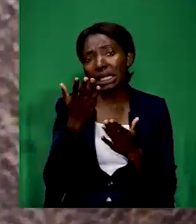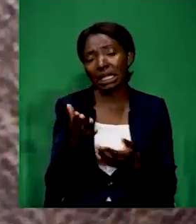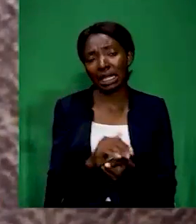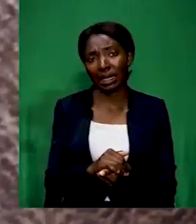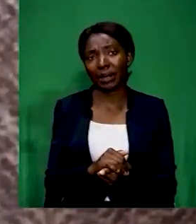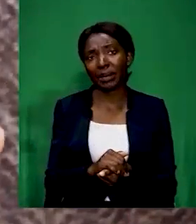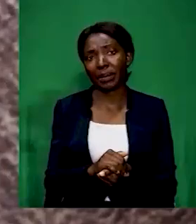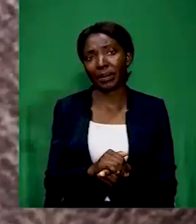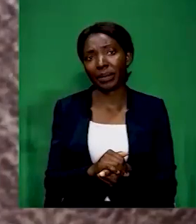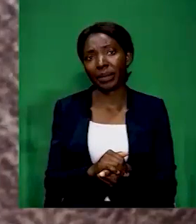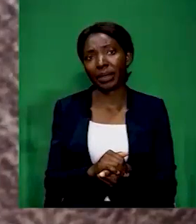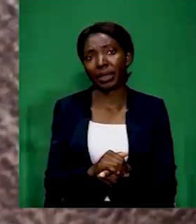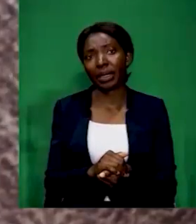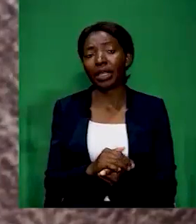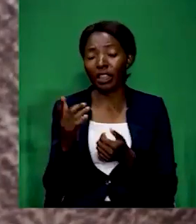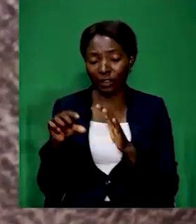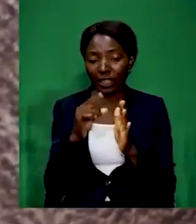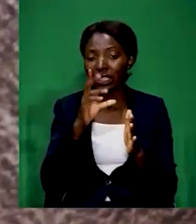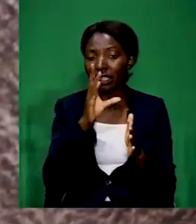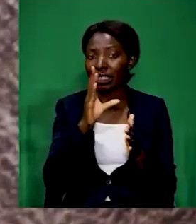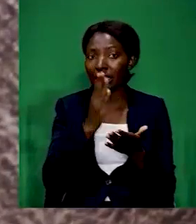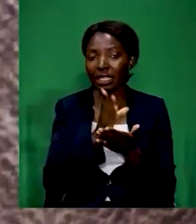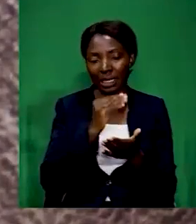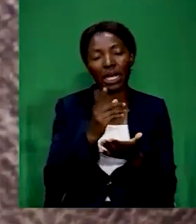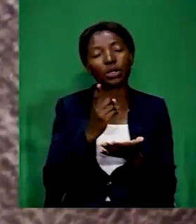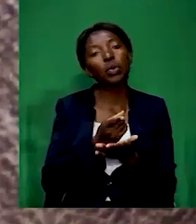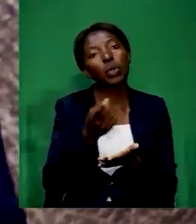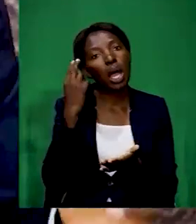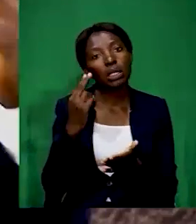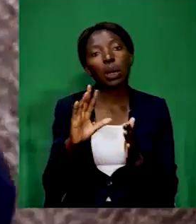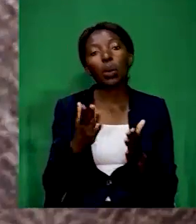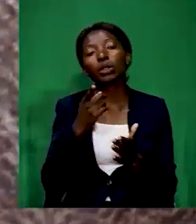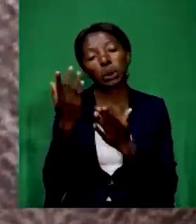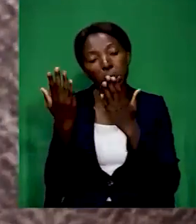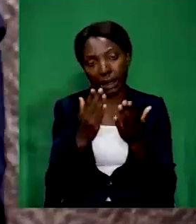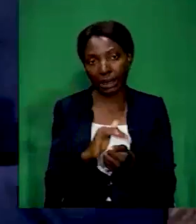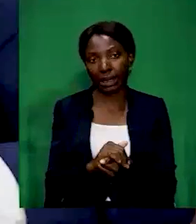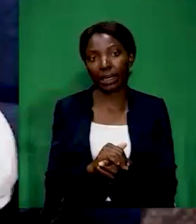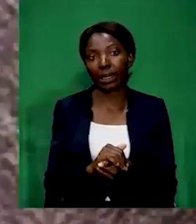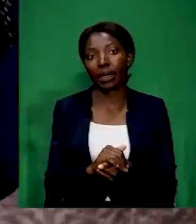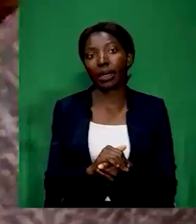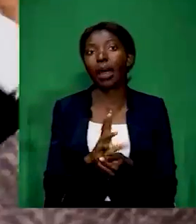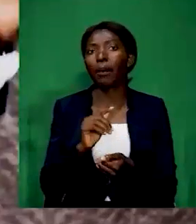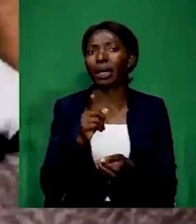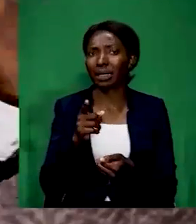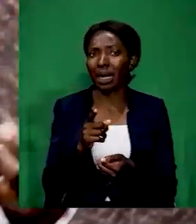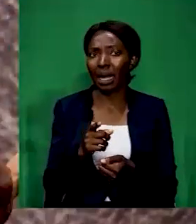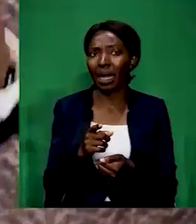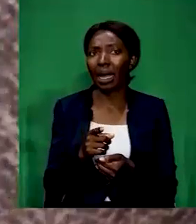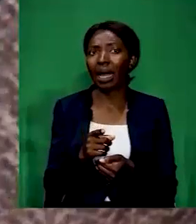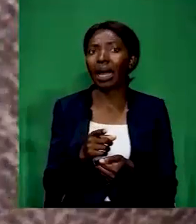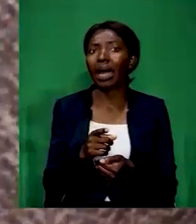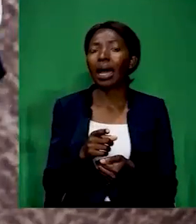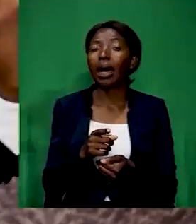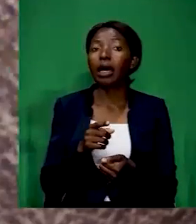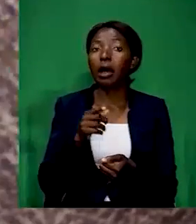Because rinozongotangira pakuti muri kunzwisisa here zvamuri kurava. And I'm sure courteousness ya